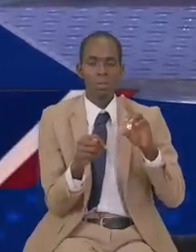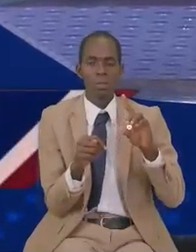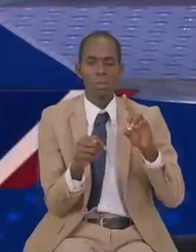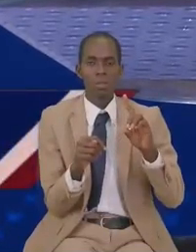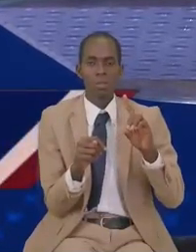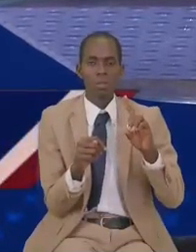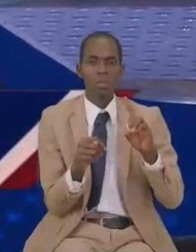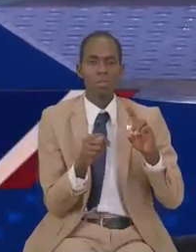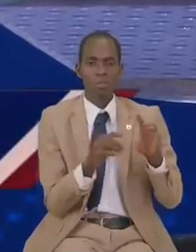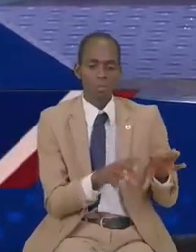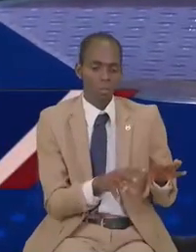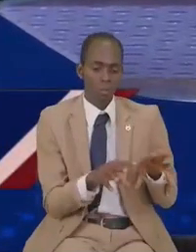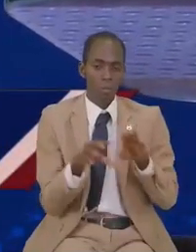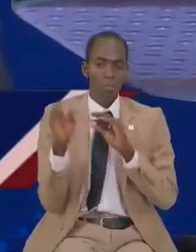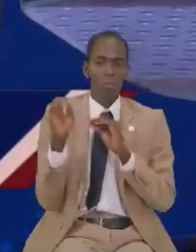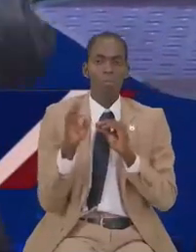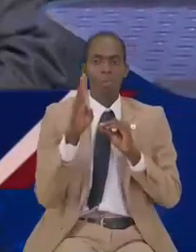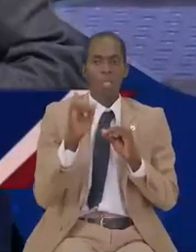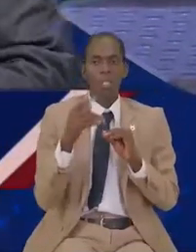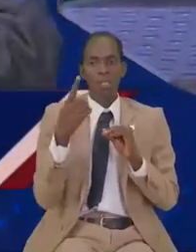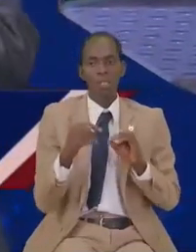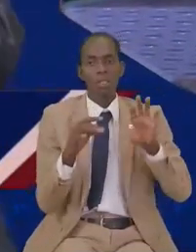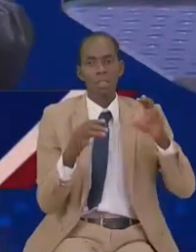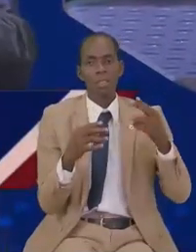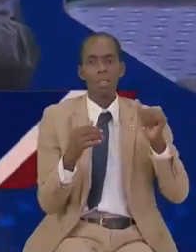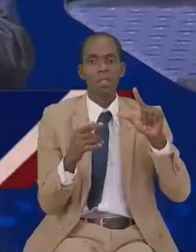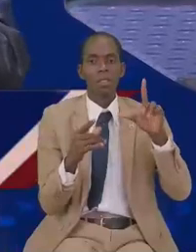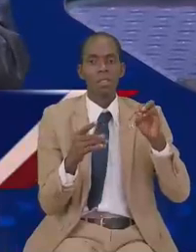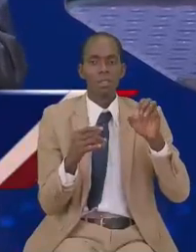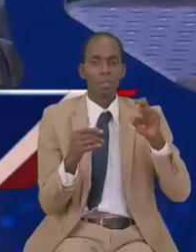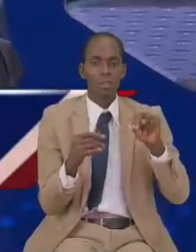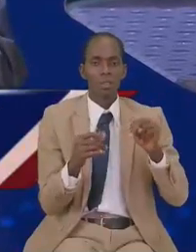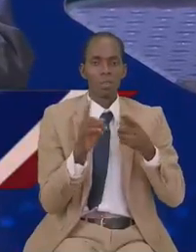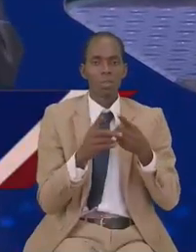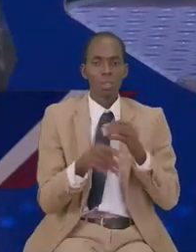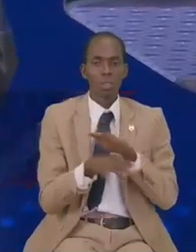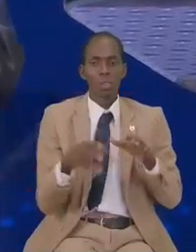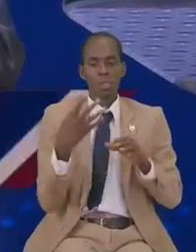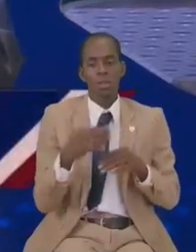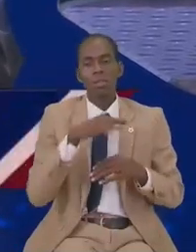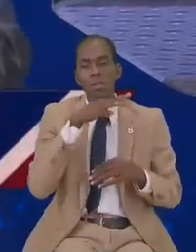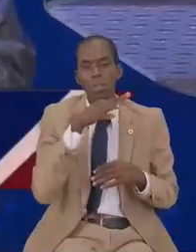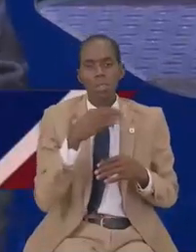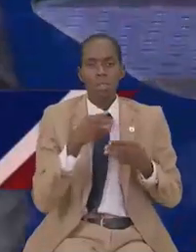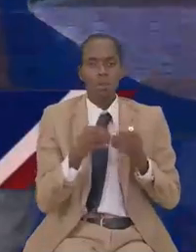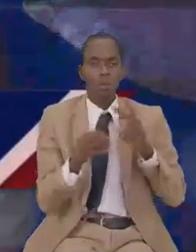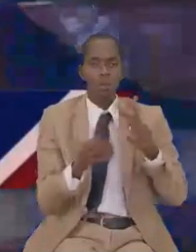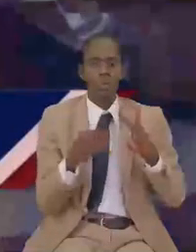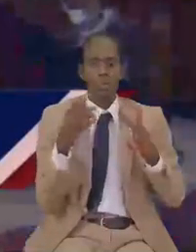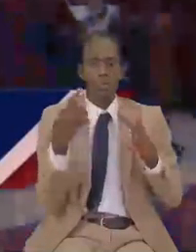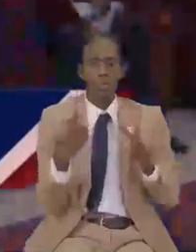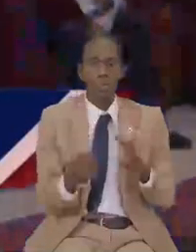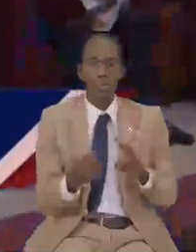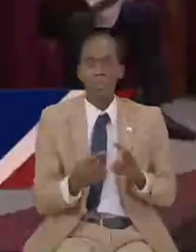les Chaldéens au pays de la corruption. 2. Le désespoir des corrupteurs d'induire